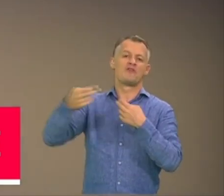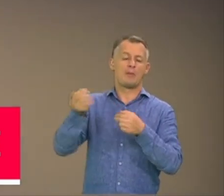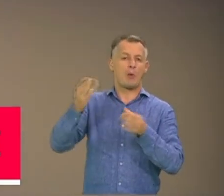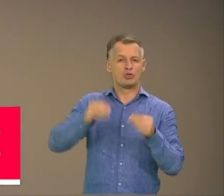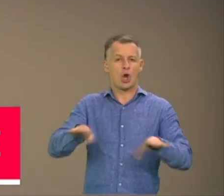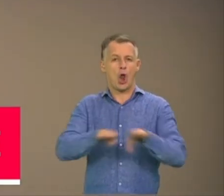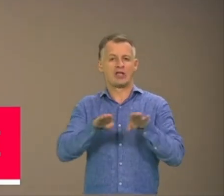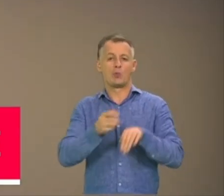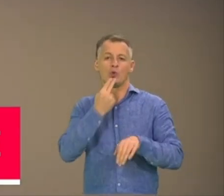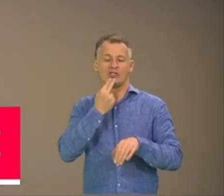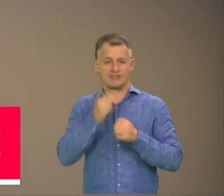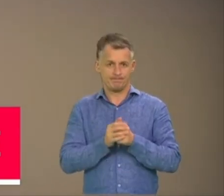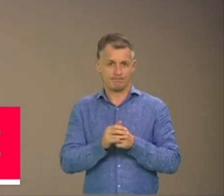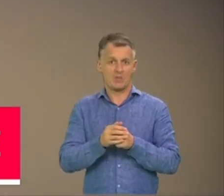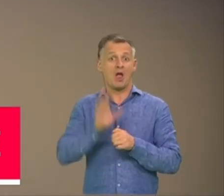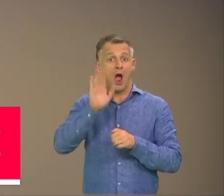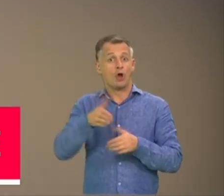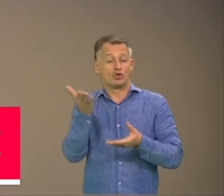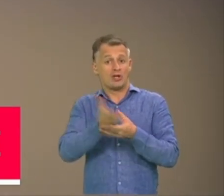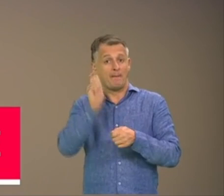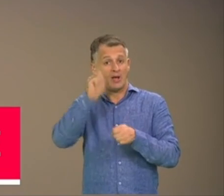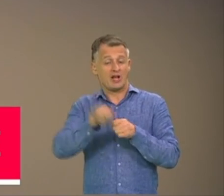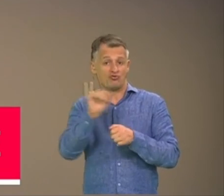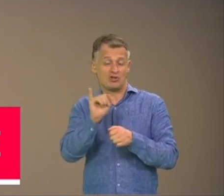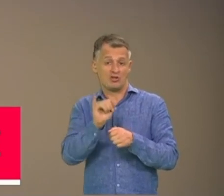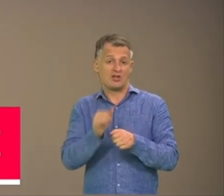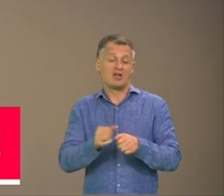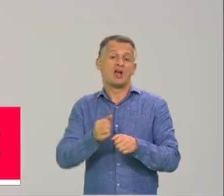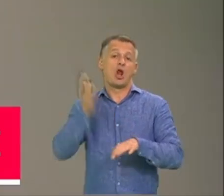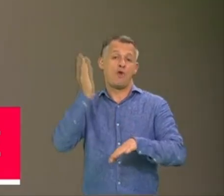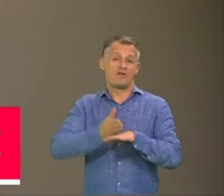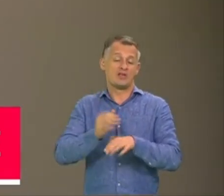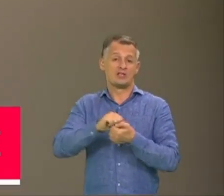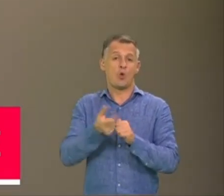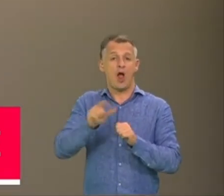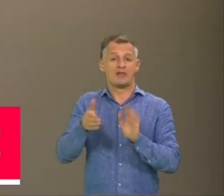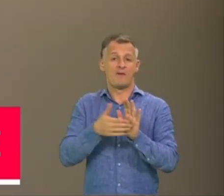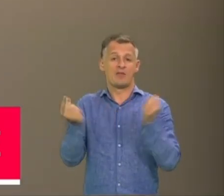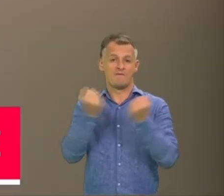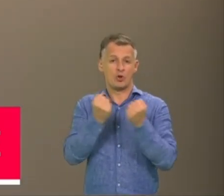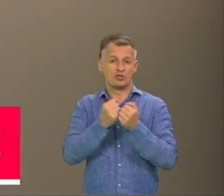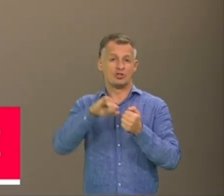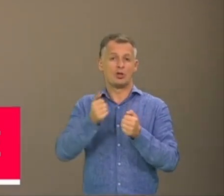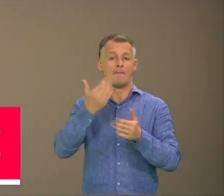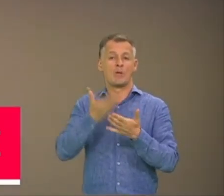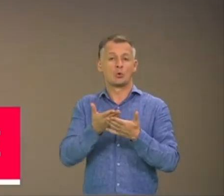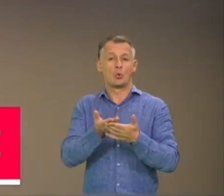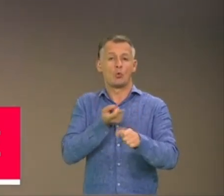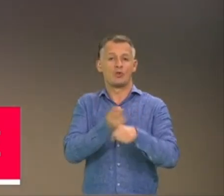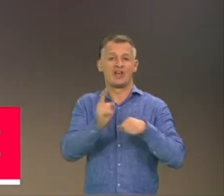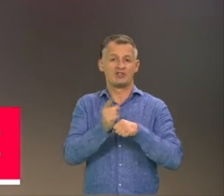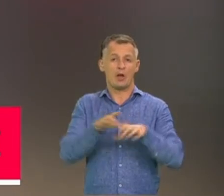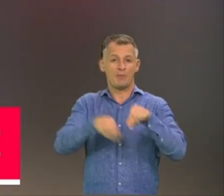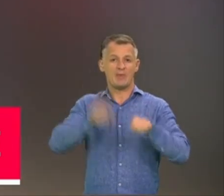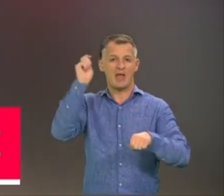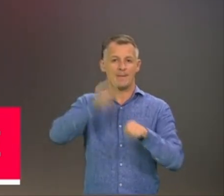la secție. S-au ales cu dosare penale pentru infracțiuni de lovire sau alte violențe, dar și pentru ultraj. Au primit și amenzi,